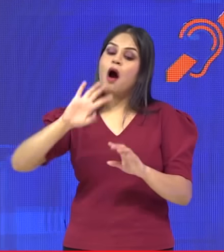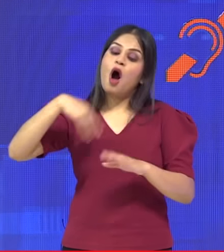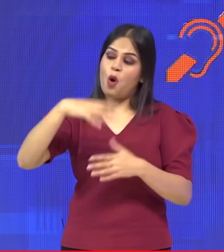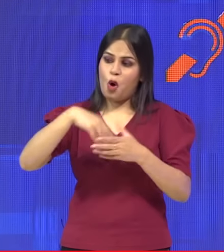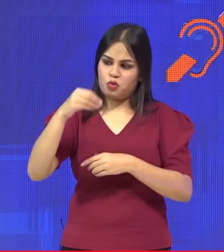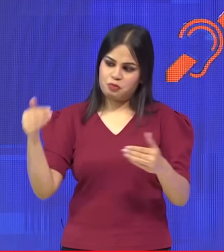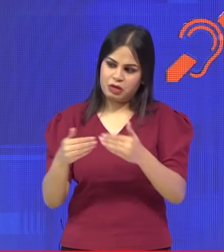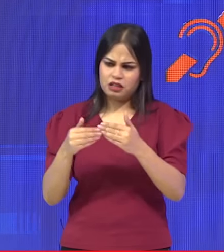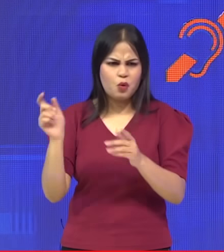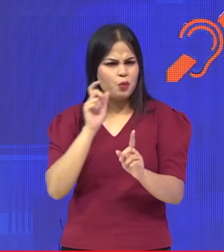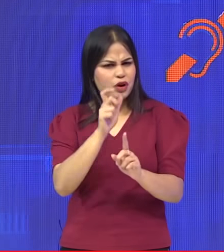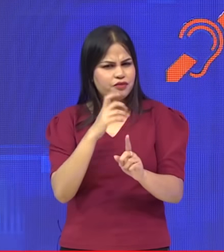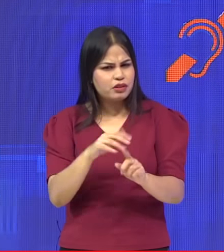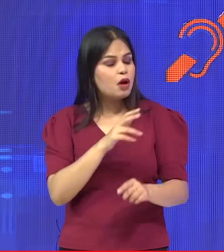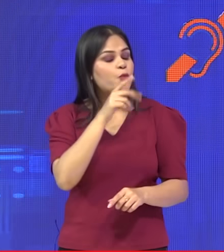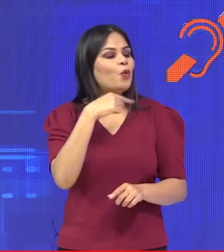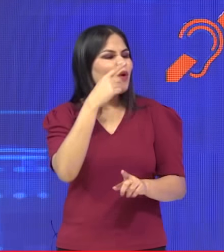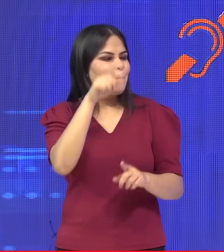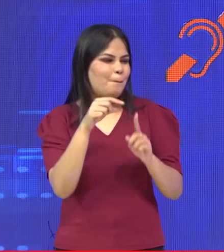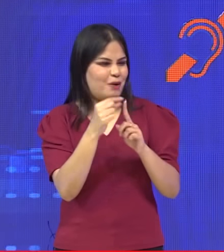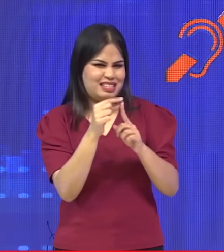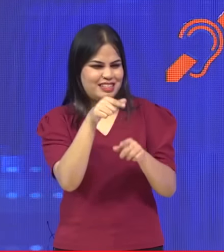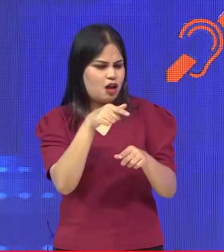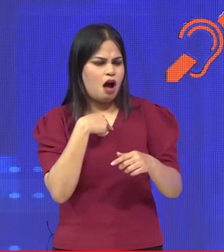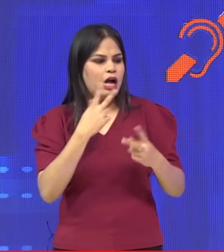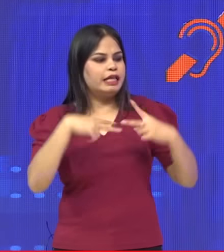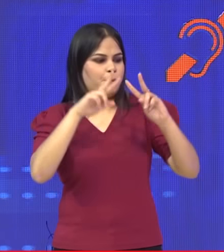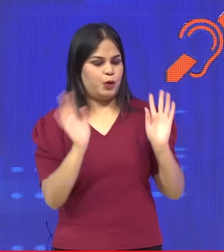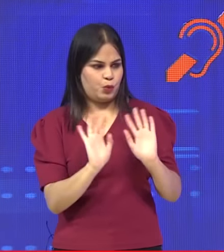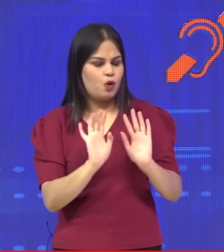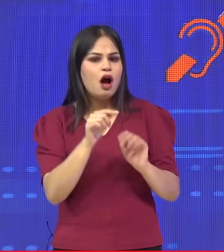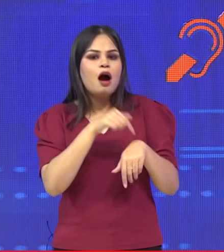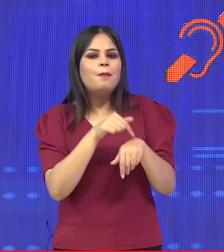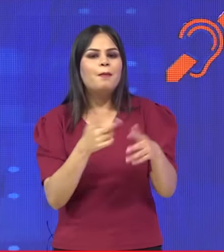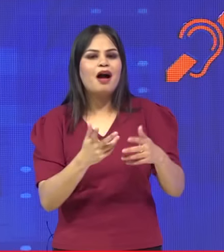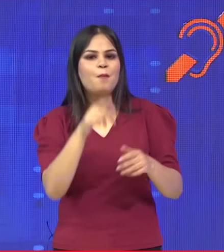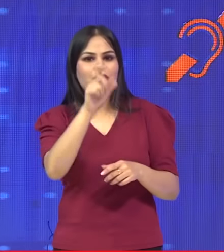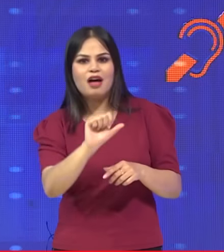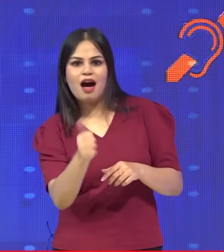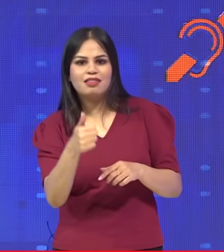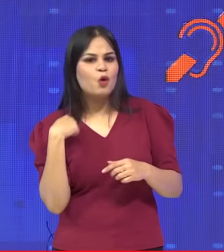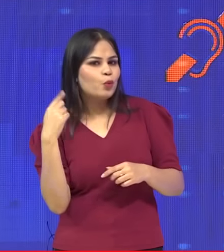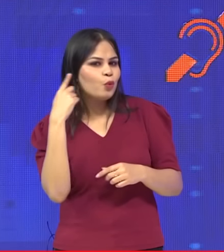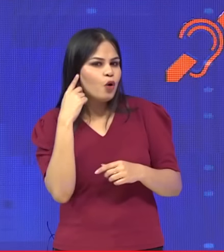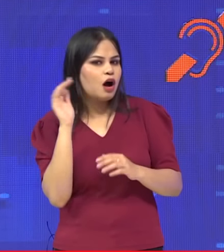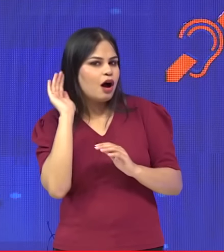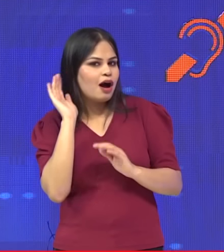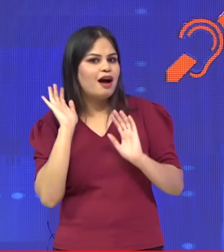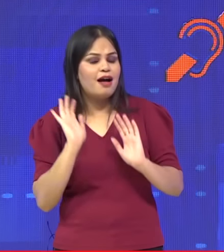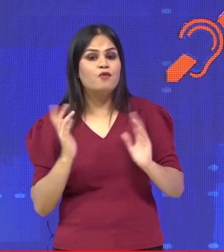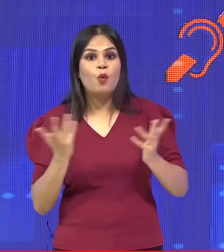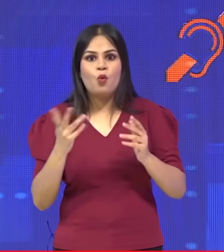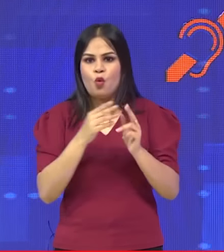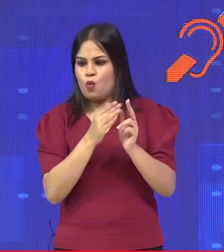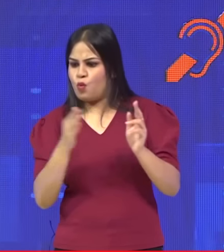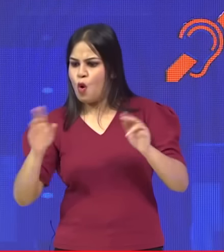पारस का इतना नहीं था इतना नहीं था कभी-कभी हम दूसरों की बातें भी सुन लेते हैं क्योंकि उन्होंने पूरा कंटेंट